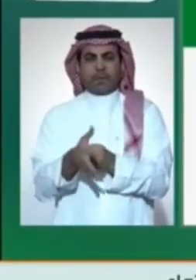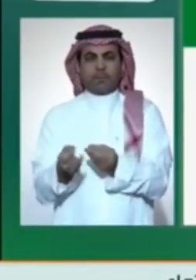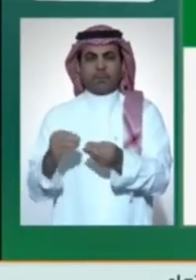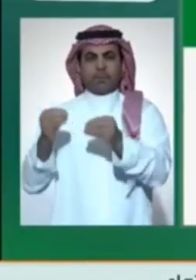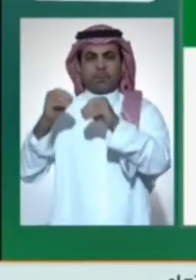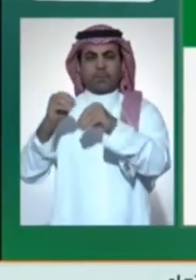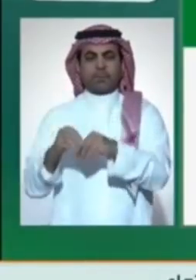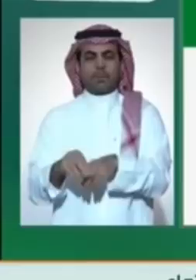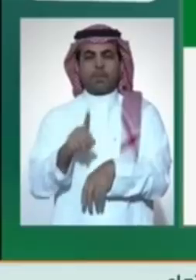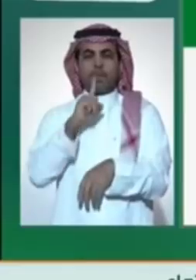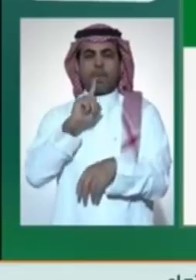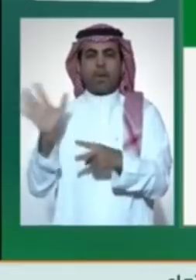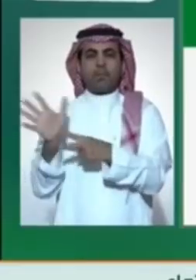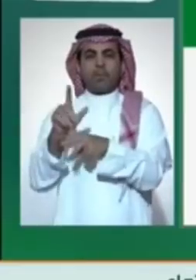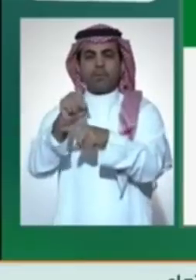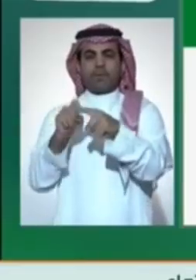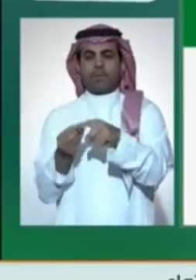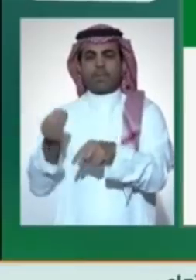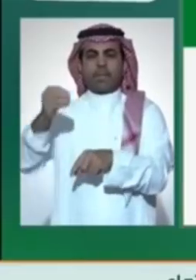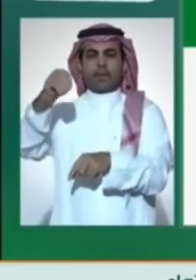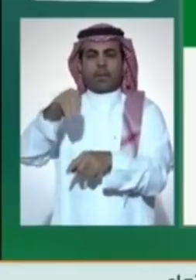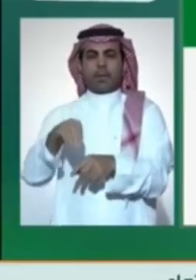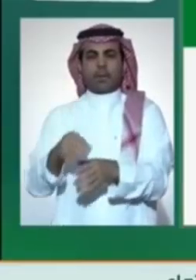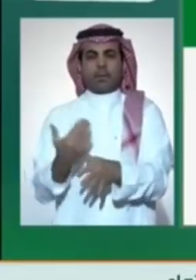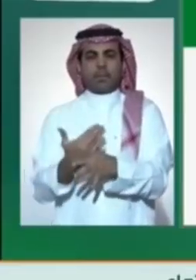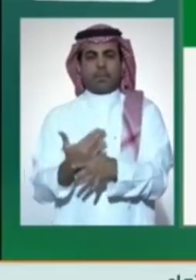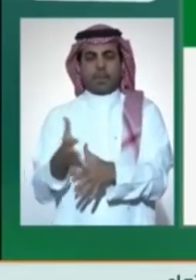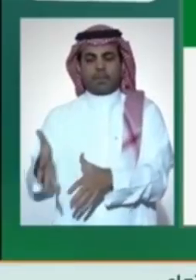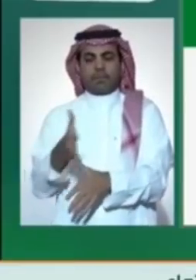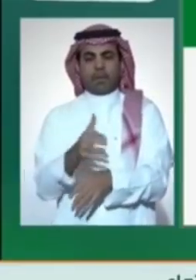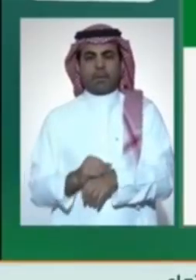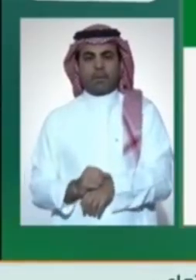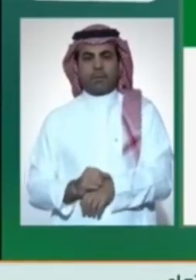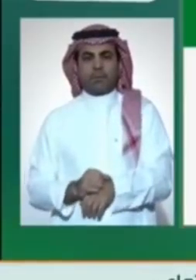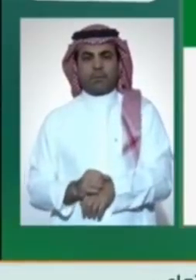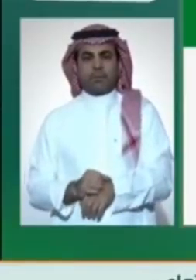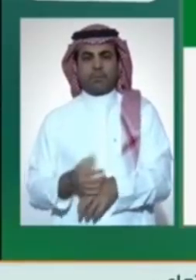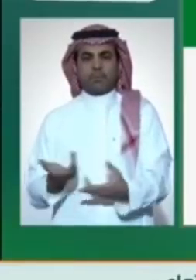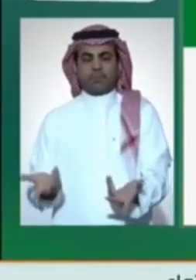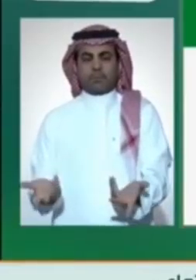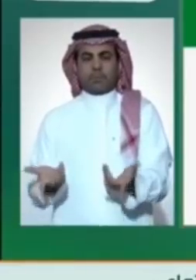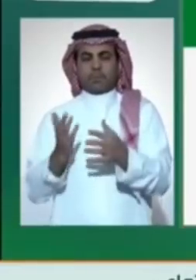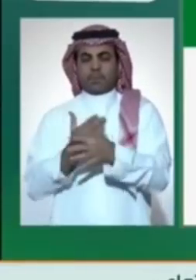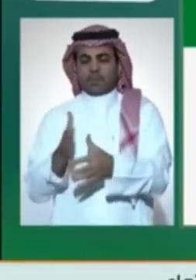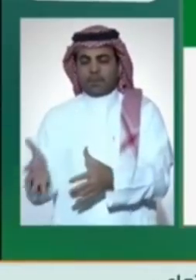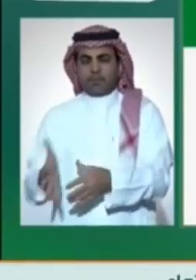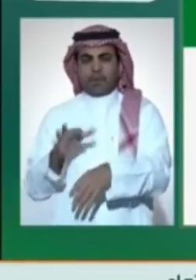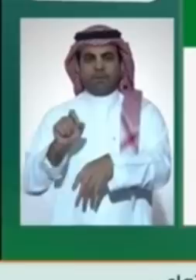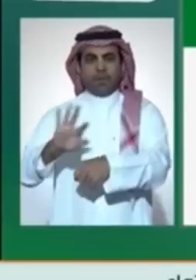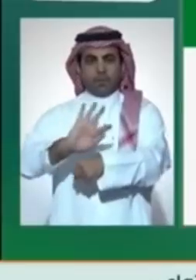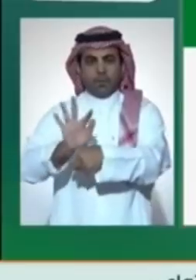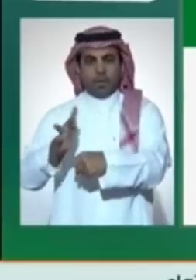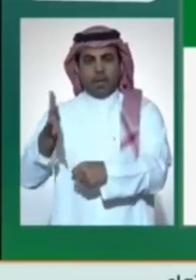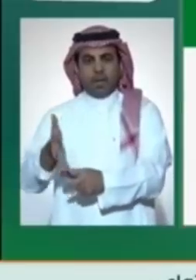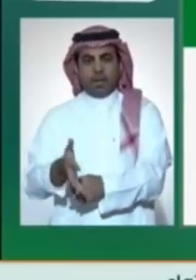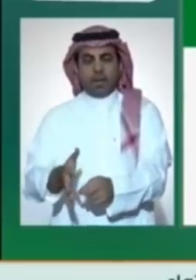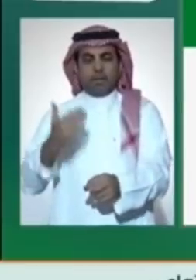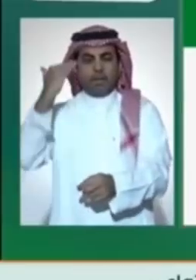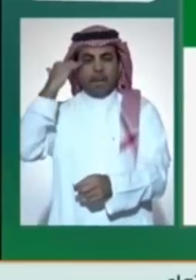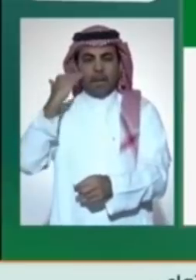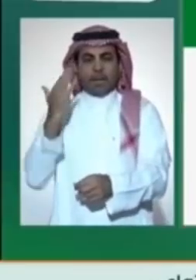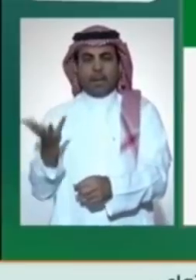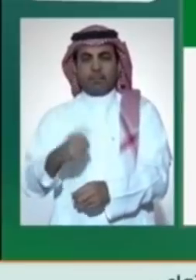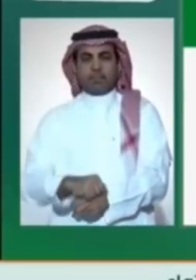ارتفعت 125% في الفترة الأخيرة. نسبة العدد الحالات الإصابات اللي أصيب فيه الإناث